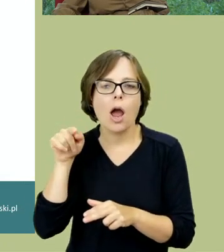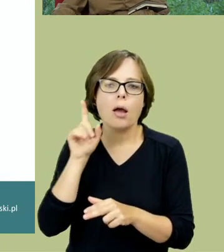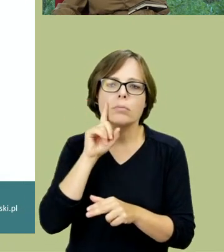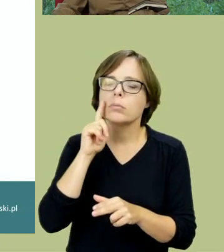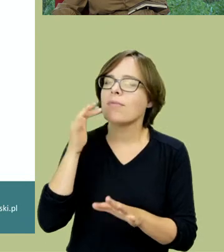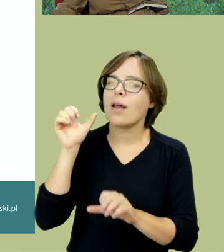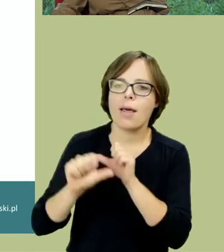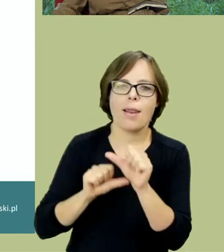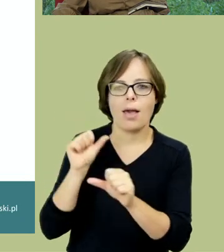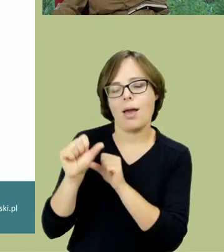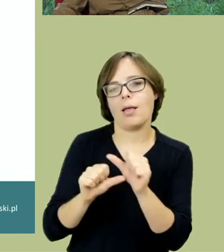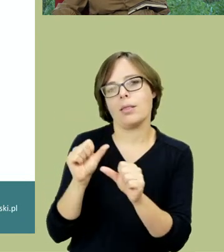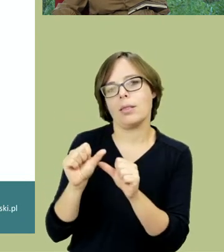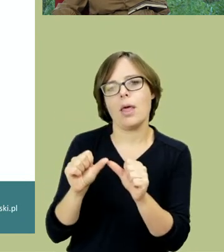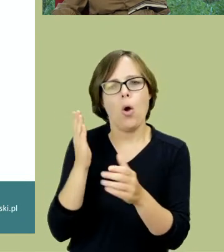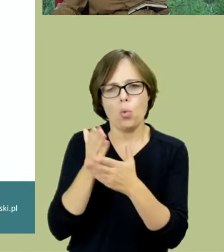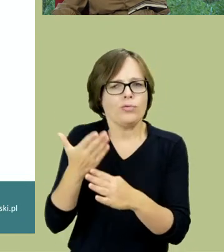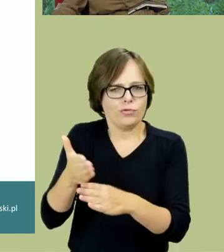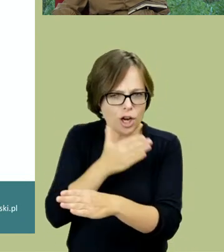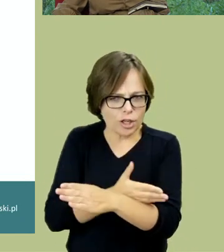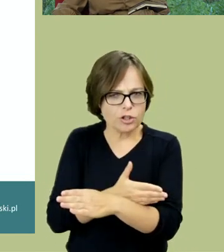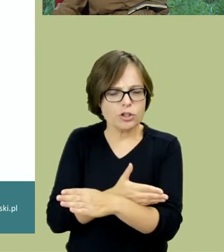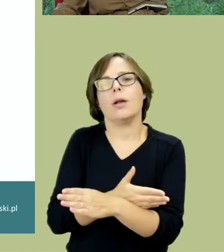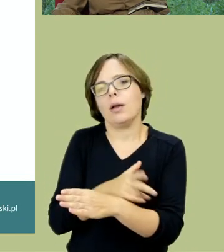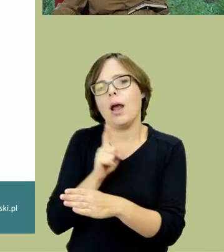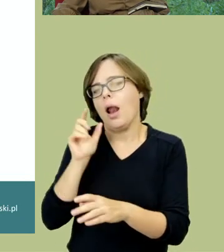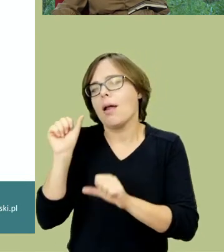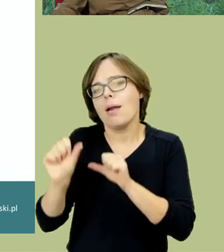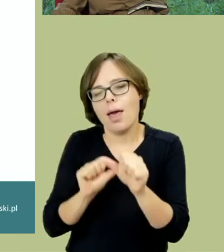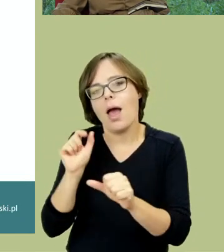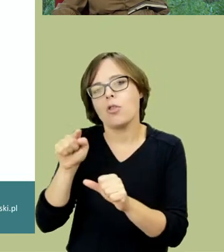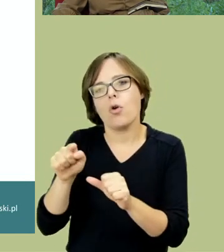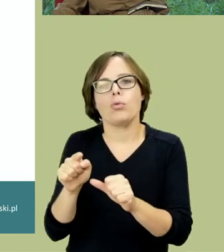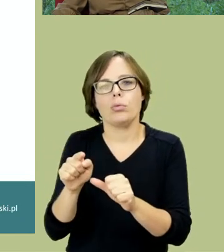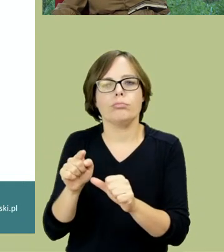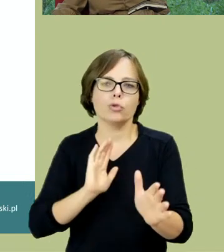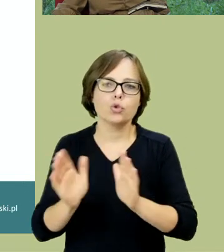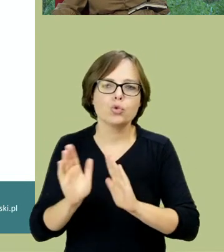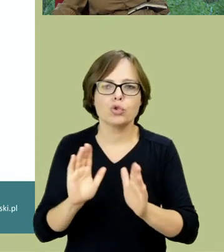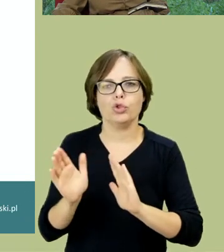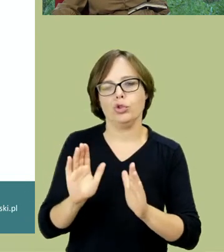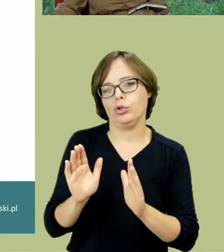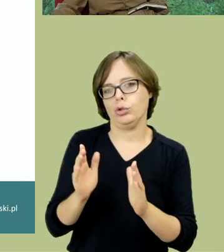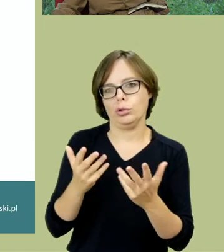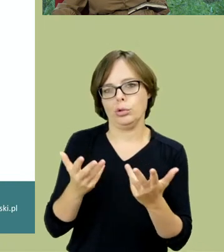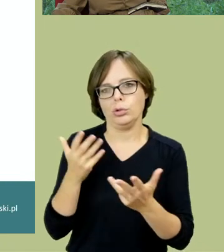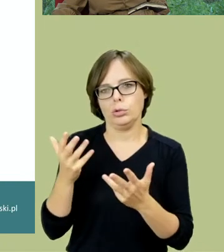przez wiele lat już wcześniej też zajmował się opieką, opiekował się